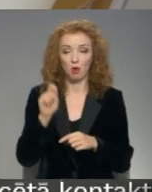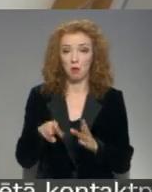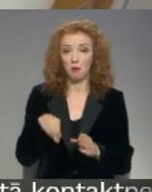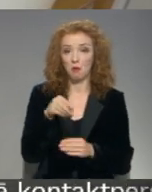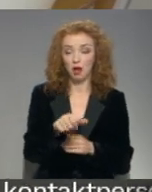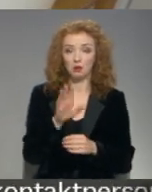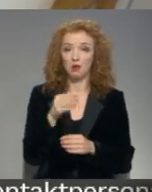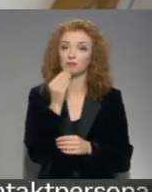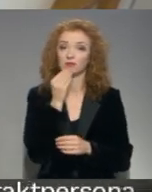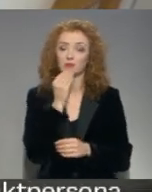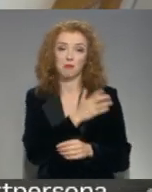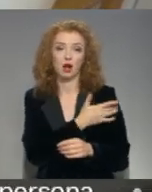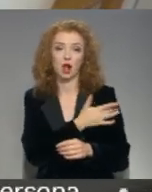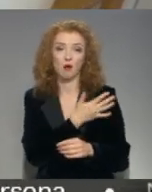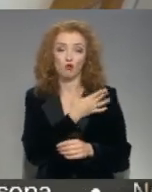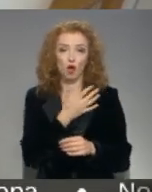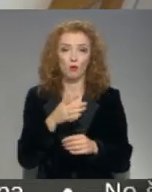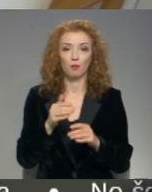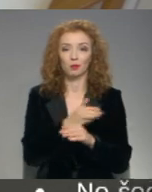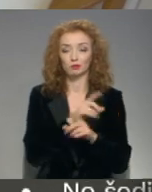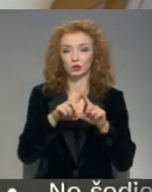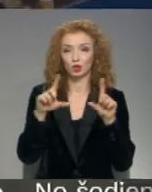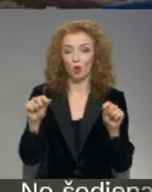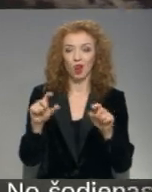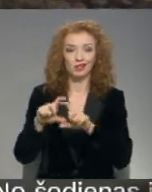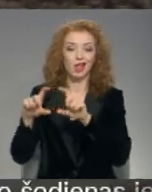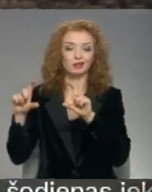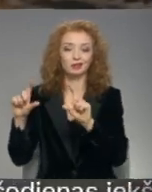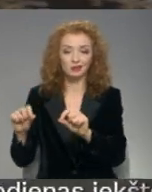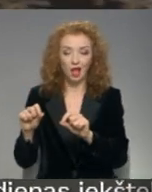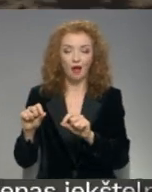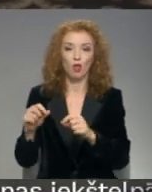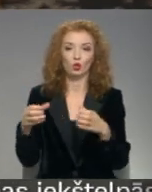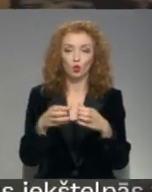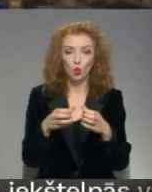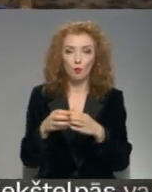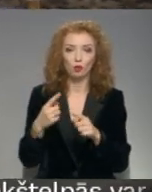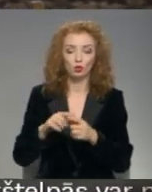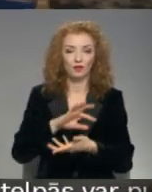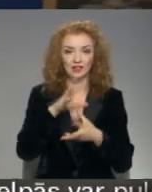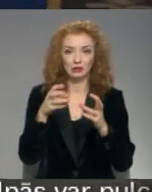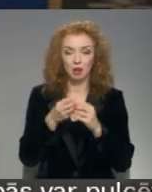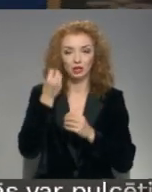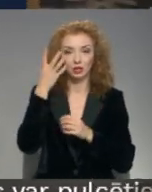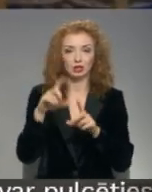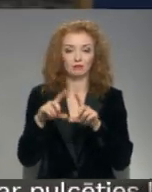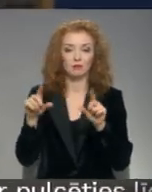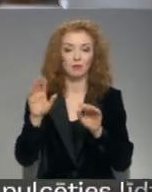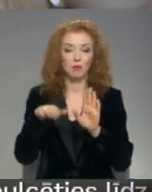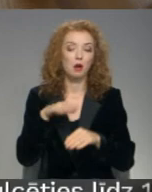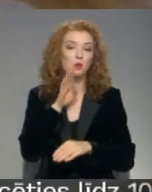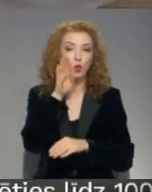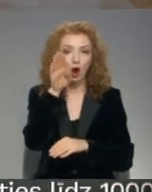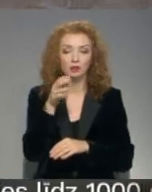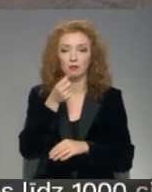par ēdināšanas pakalpojumu sniegšanu pirmskolas izglītības iestādēs, pirmskolu grupās un vispār izglītojošās iestādēs par brokastīm,